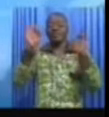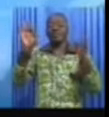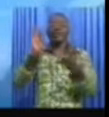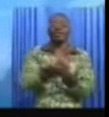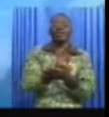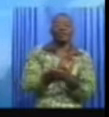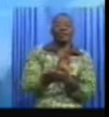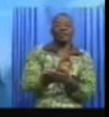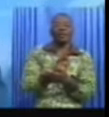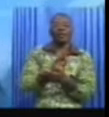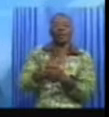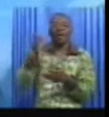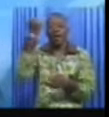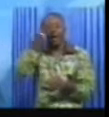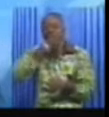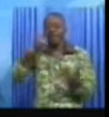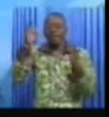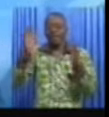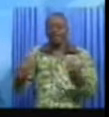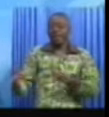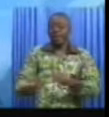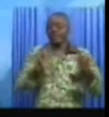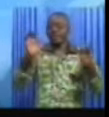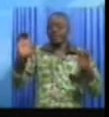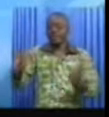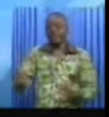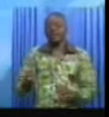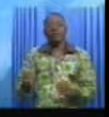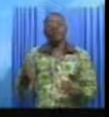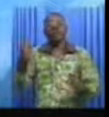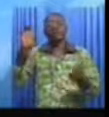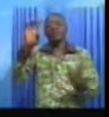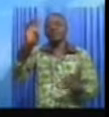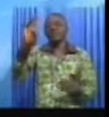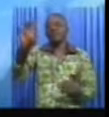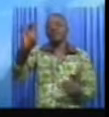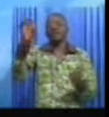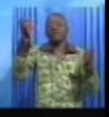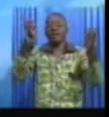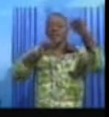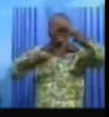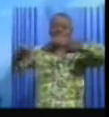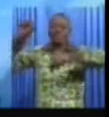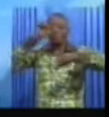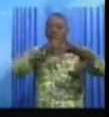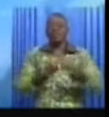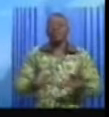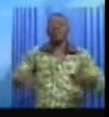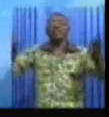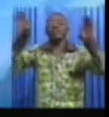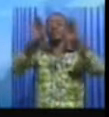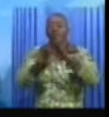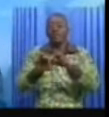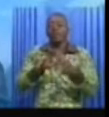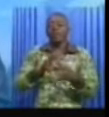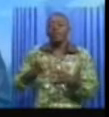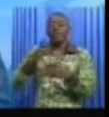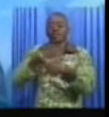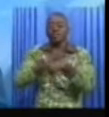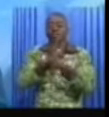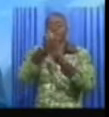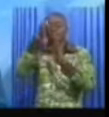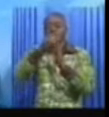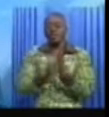africain de Kourguit, les acteurs du 7e art ont échangé sur l'importance d'une coproduction interafricaine et pour